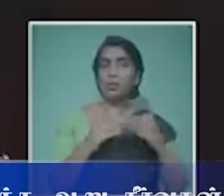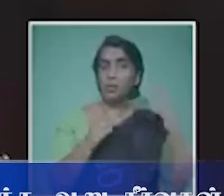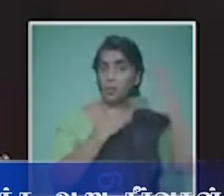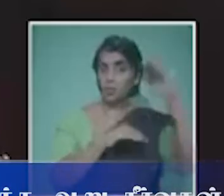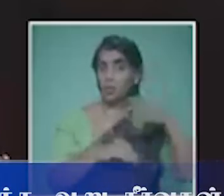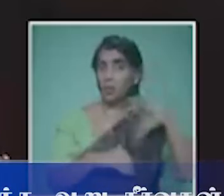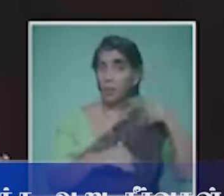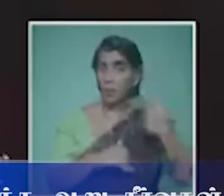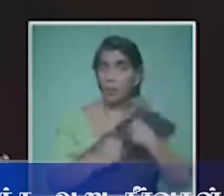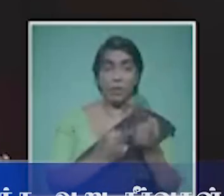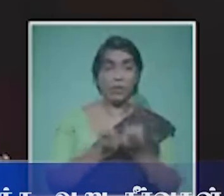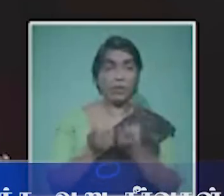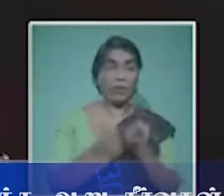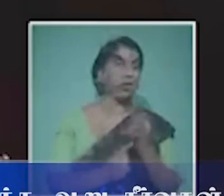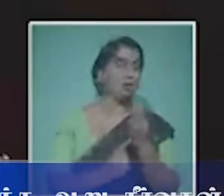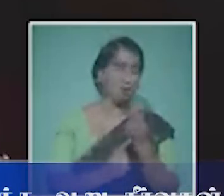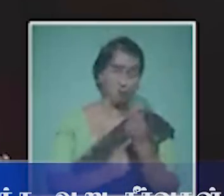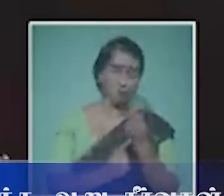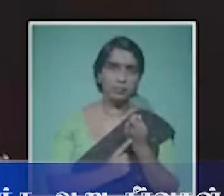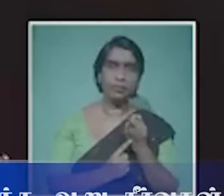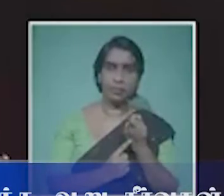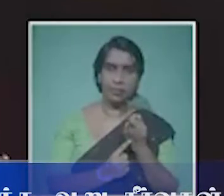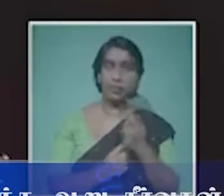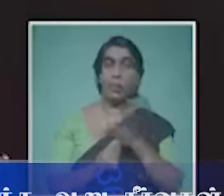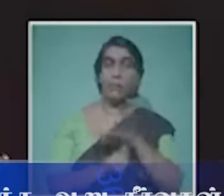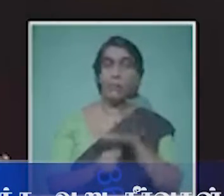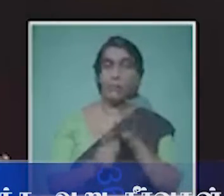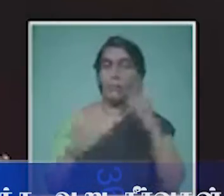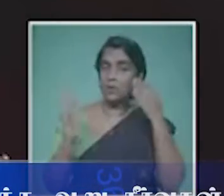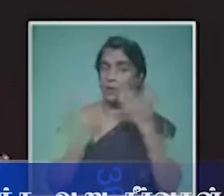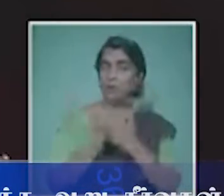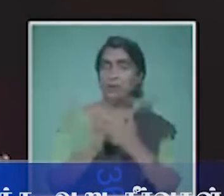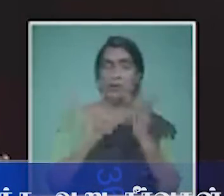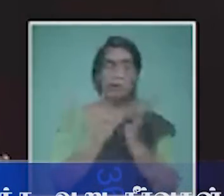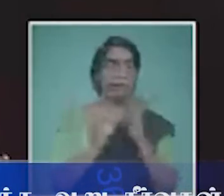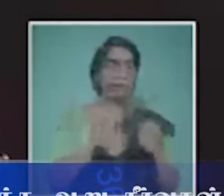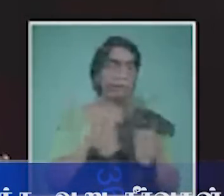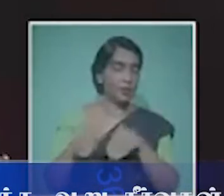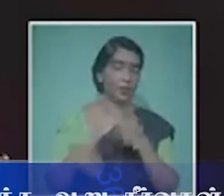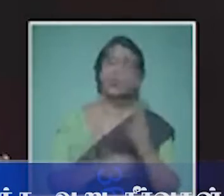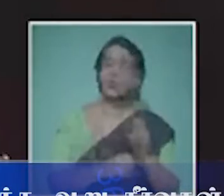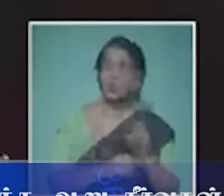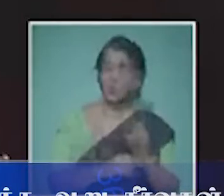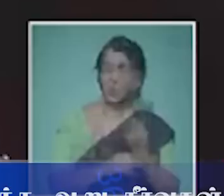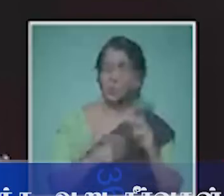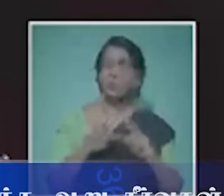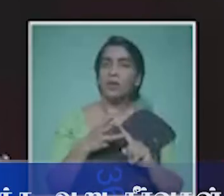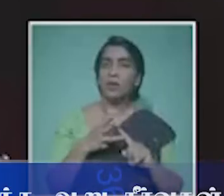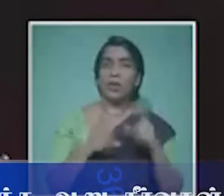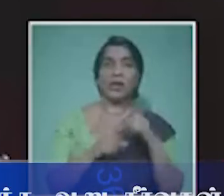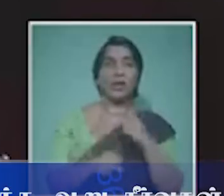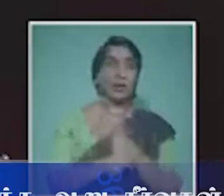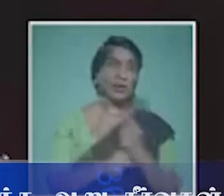5% பத்துவீதமாக அதிகரிப்பதன் மூலம் 90 பில்லியன் ரூபாய் அரசாங்க வருமானத்தை பெற்றுக் கொள்ள முடியும். அதன் மூலம் ஓய்வூதியம் பெறுவோருக்கு